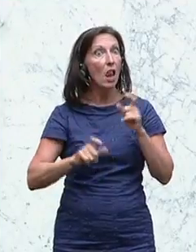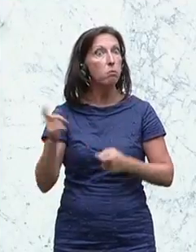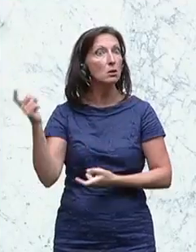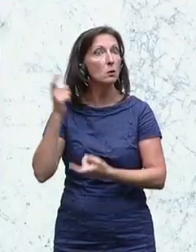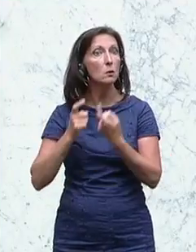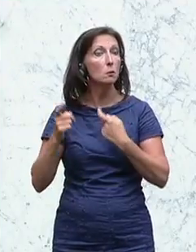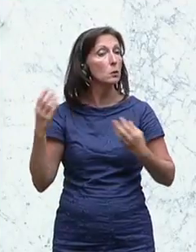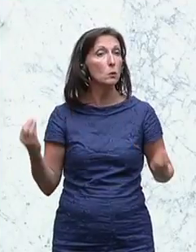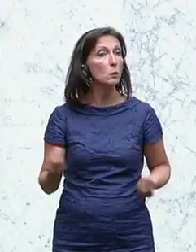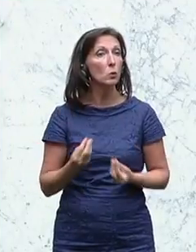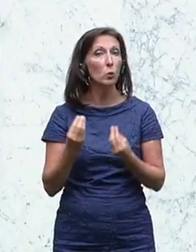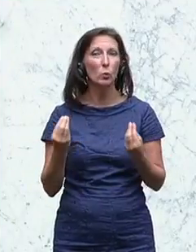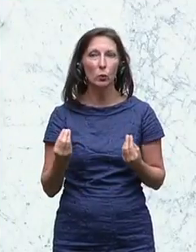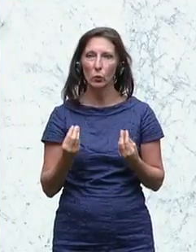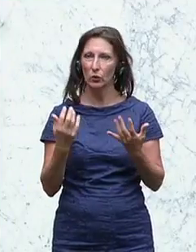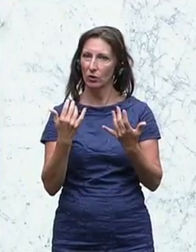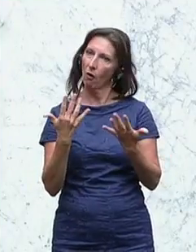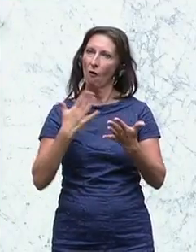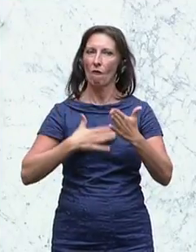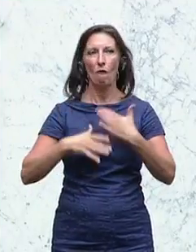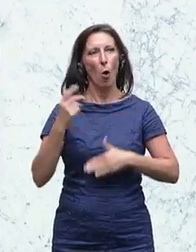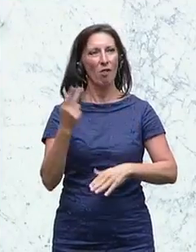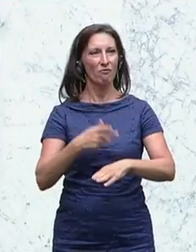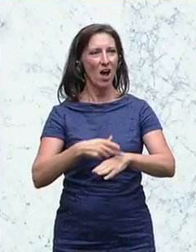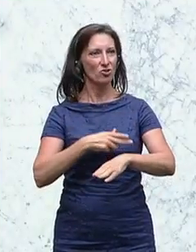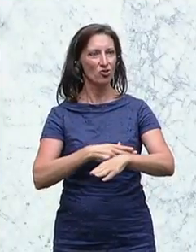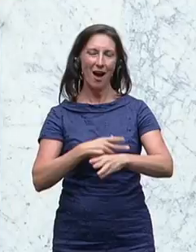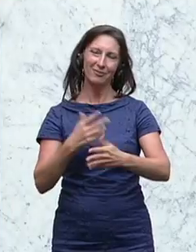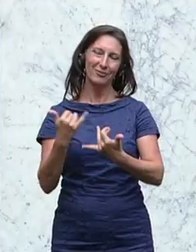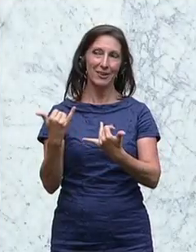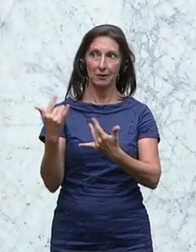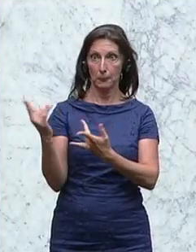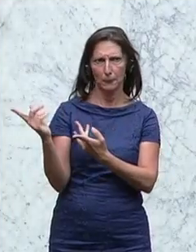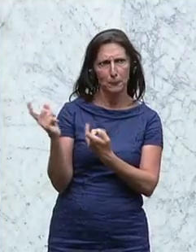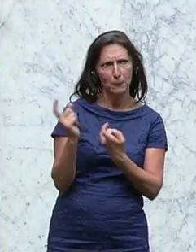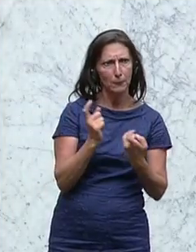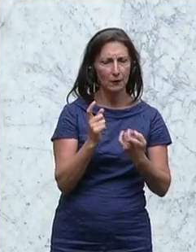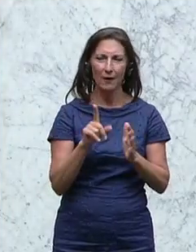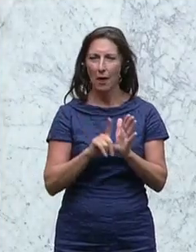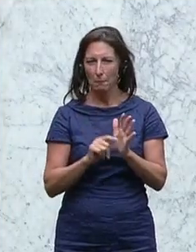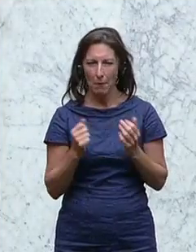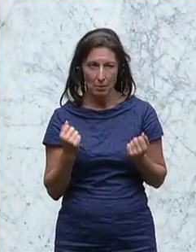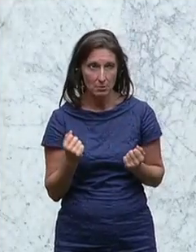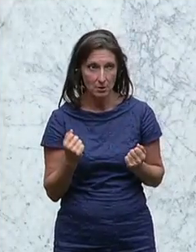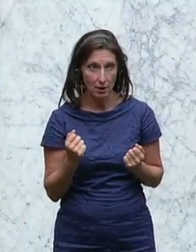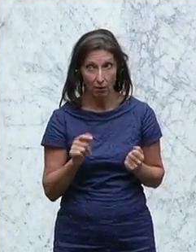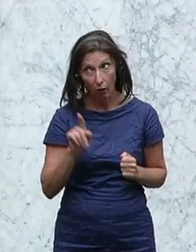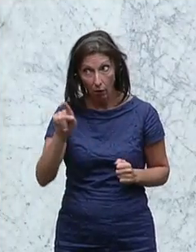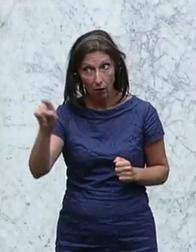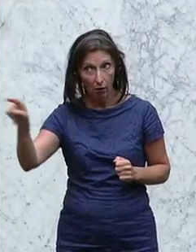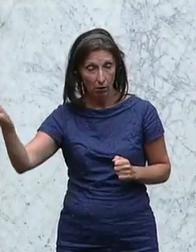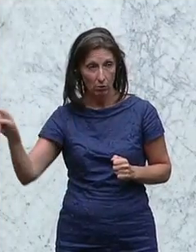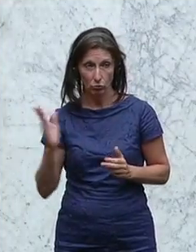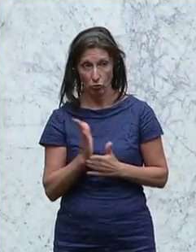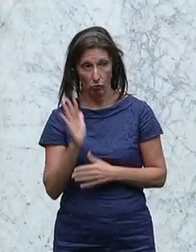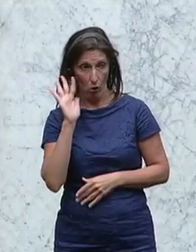aufgrund der Sogwirkung der Wohlfahrtsstaaten. Die Mindestsicherung hat sich natürlich herumgesprochen und deshalb ist es